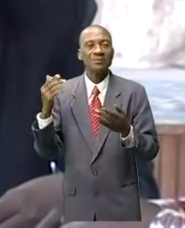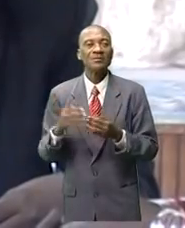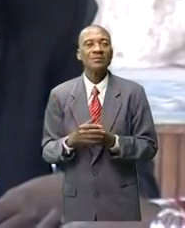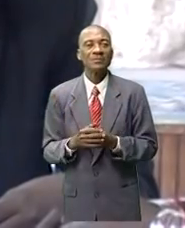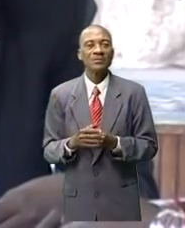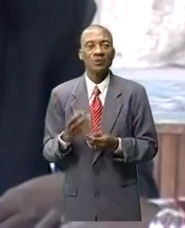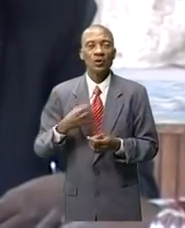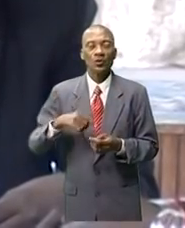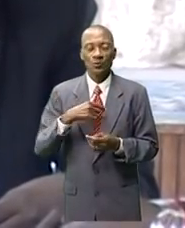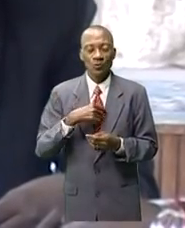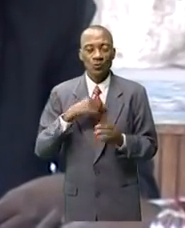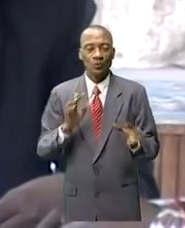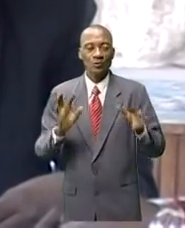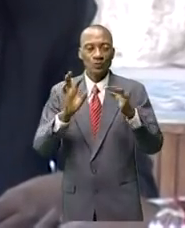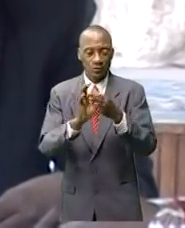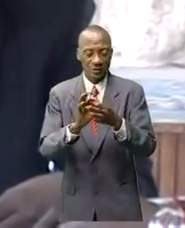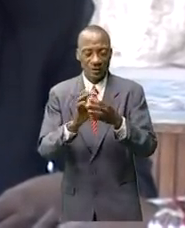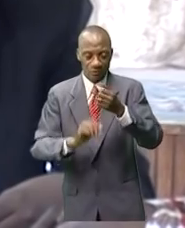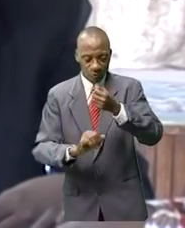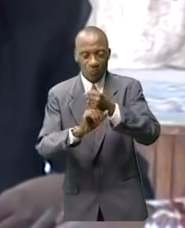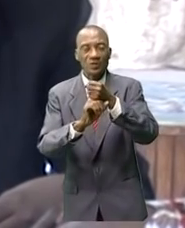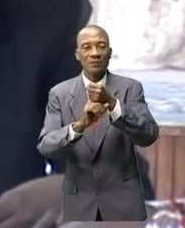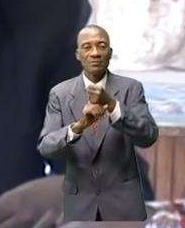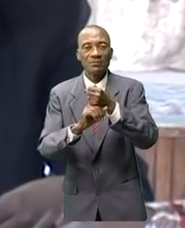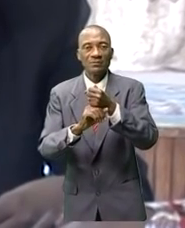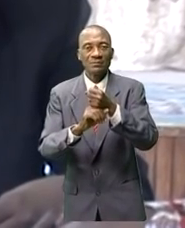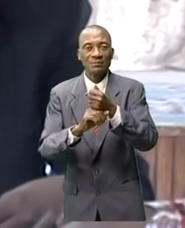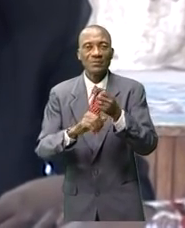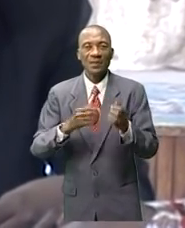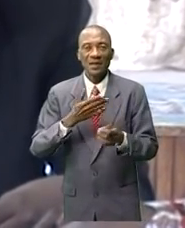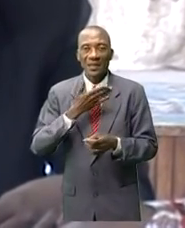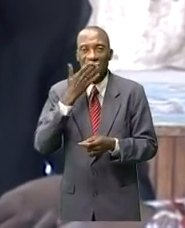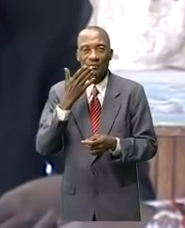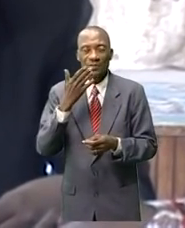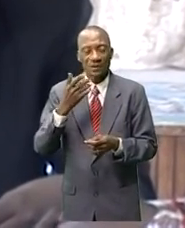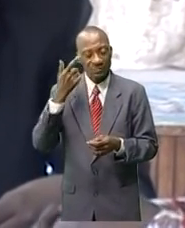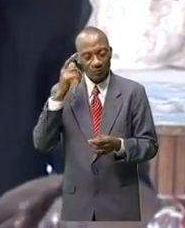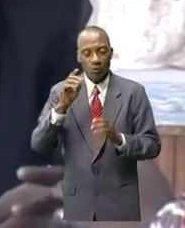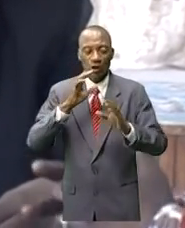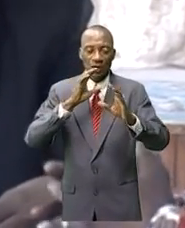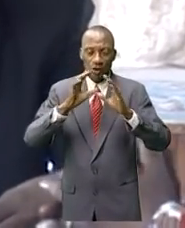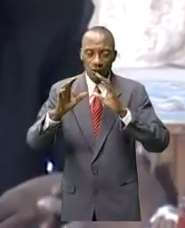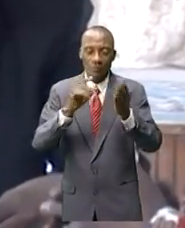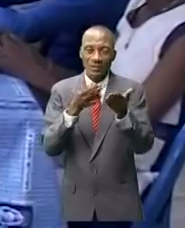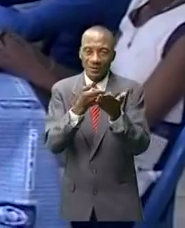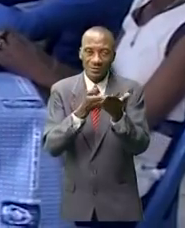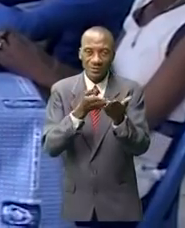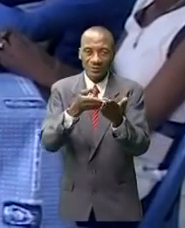adhérons et exprimons notre soutien total à l'esprit de ces communiqués et à nos